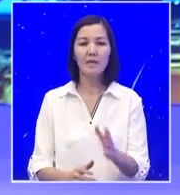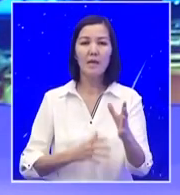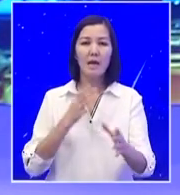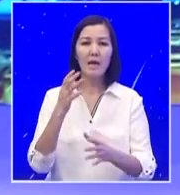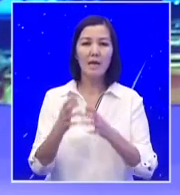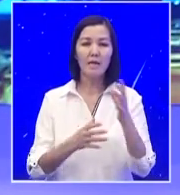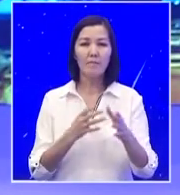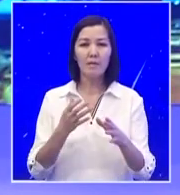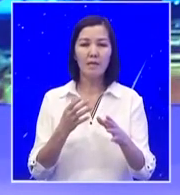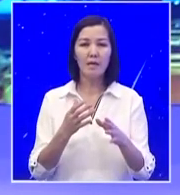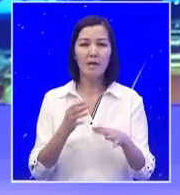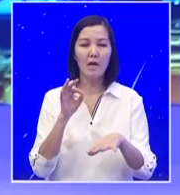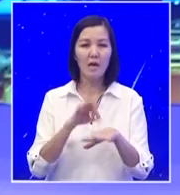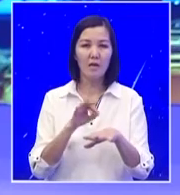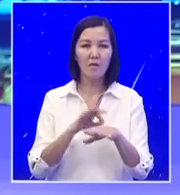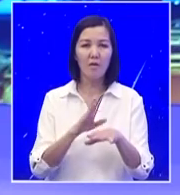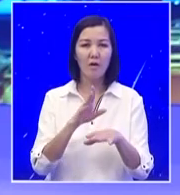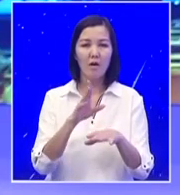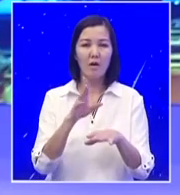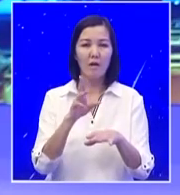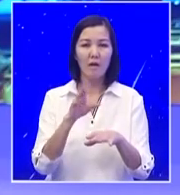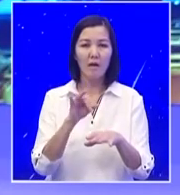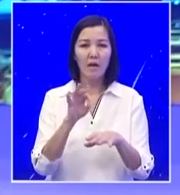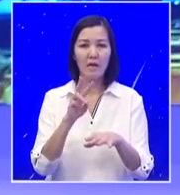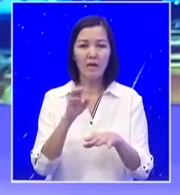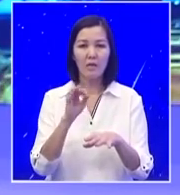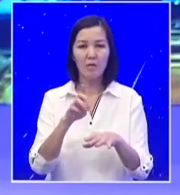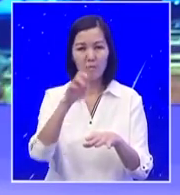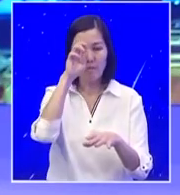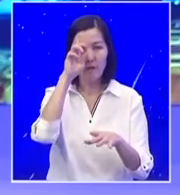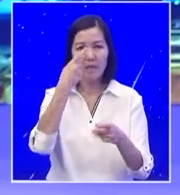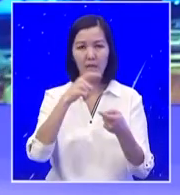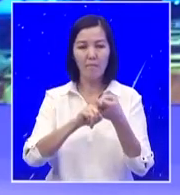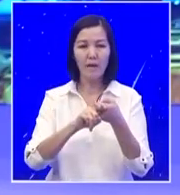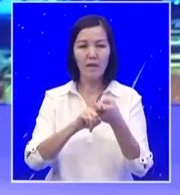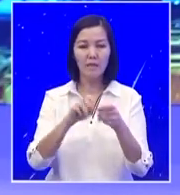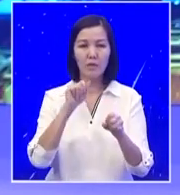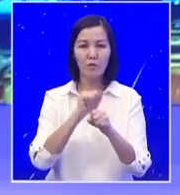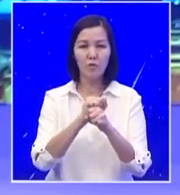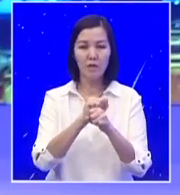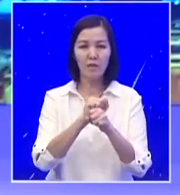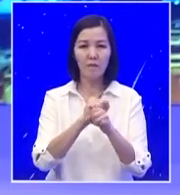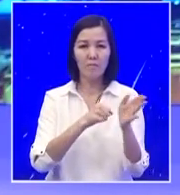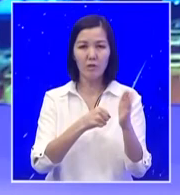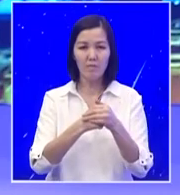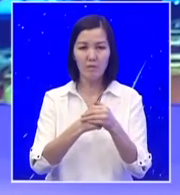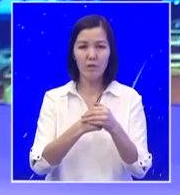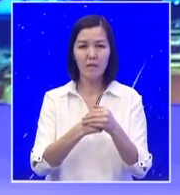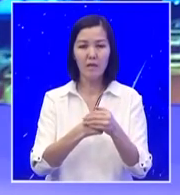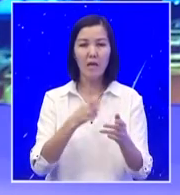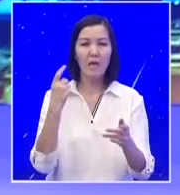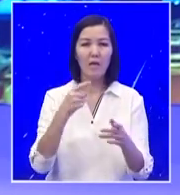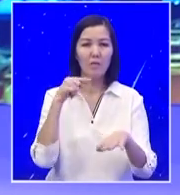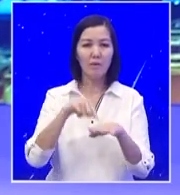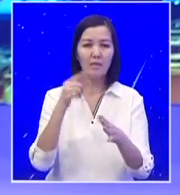Әлемді әбігерге салған аты жаман вирус көп мемлекеттің қарым-қатынасын үзіп, экономикаларына кері әсерін тигізіп жатыр. Осы ретте